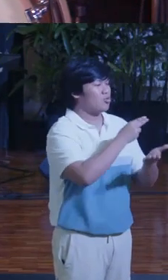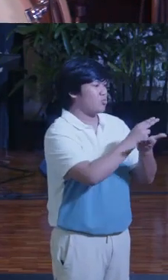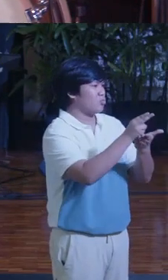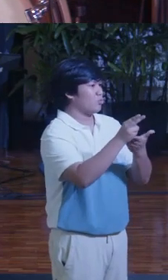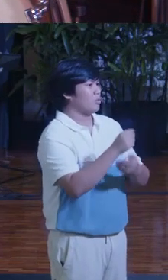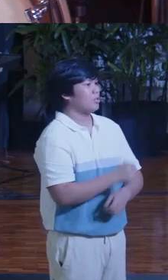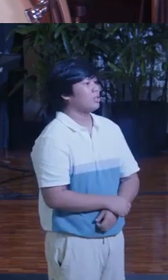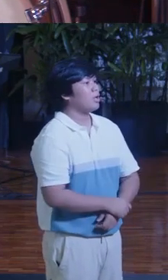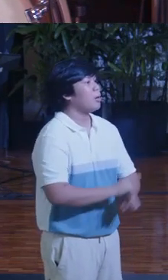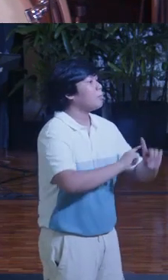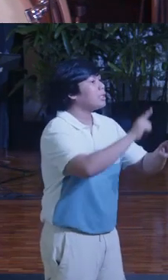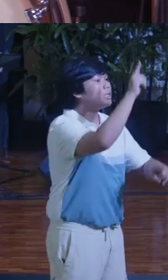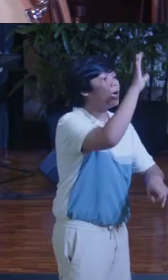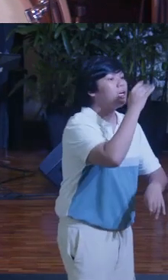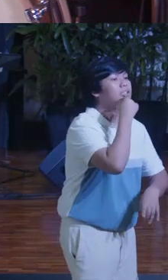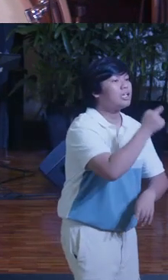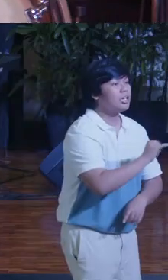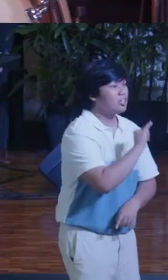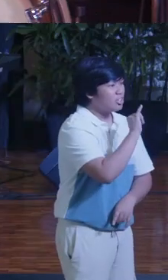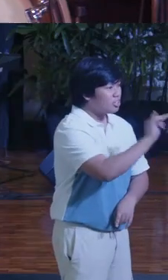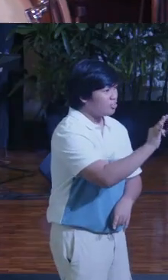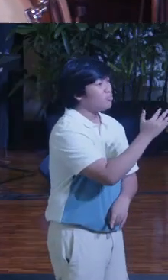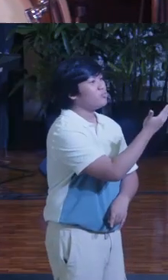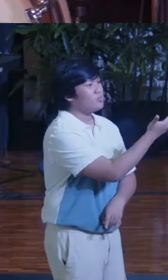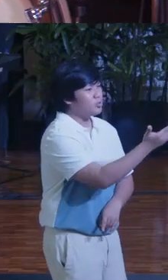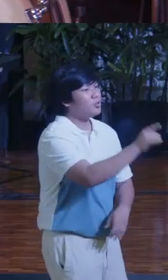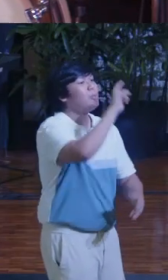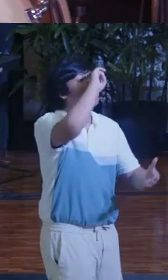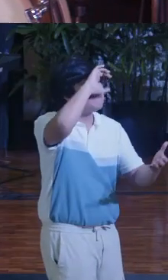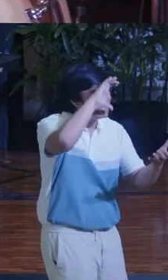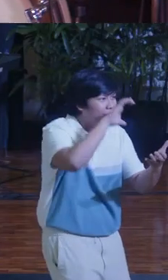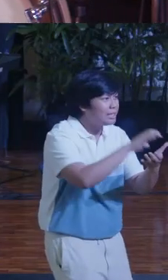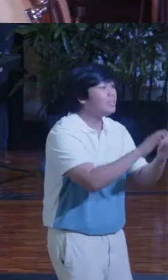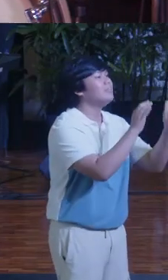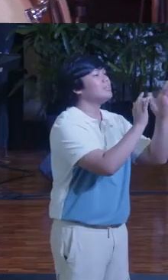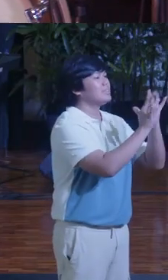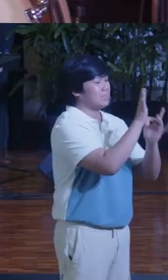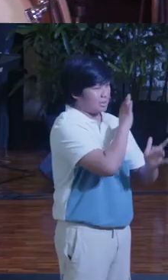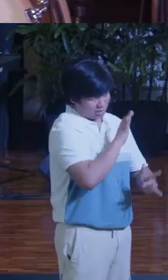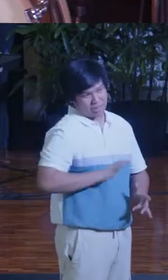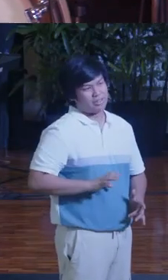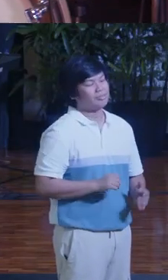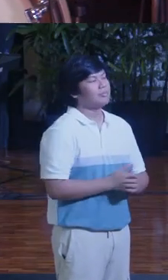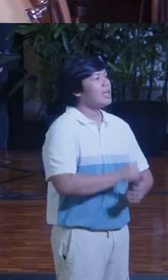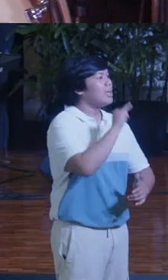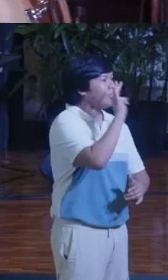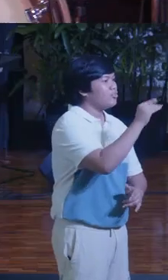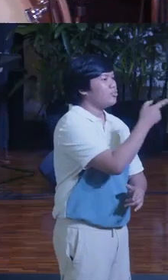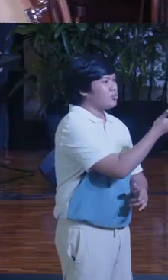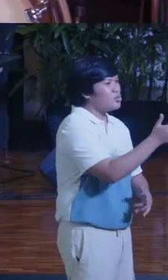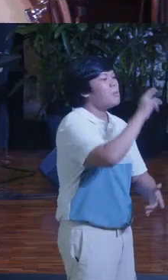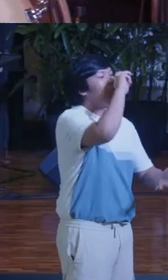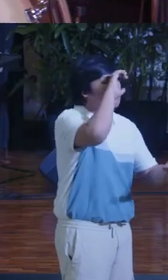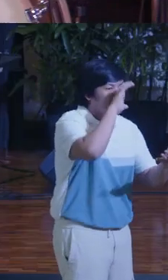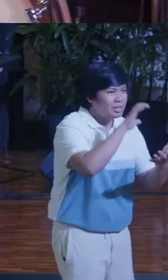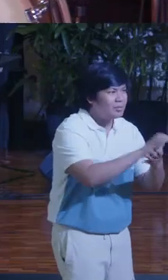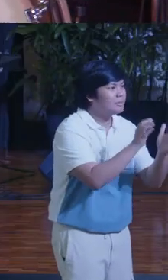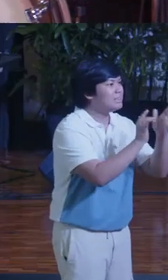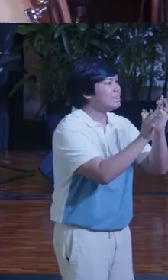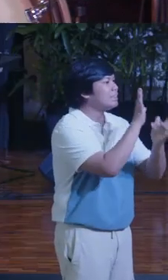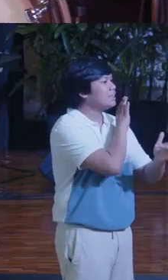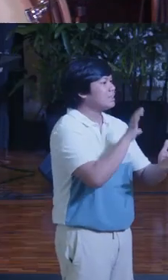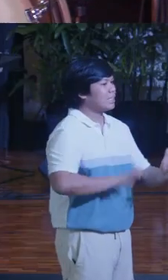si Jesus, na siya ay nabuhay ng walang kasalanan upang ang